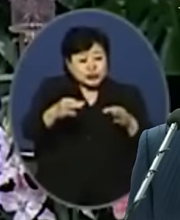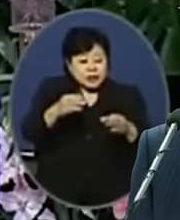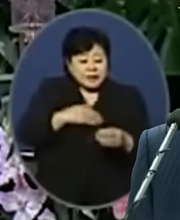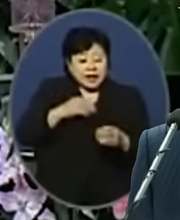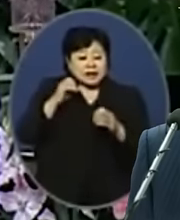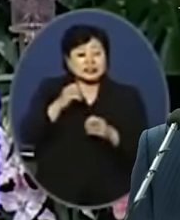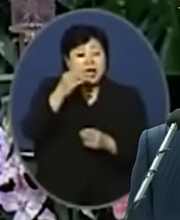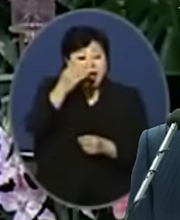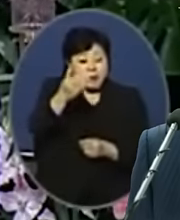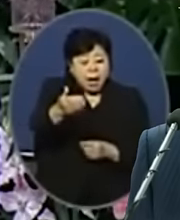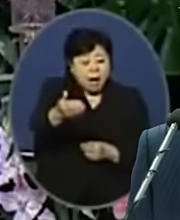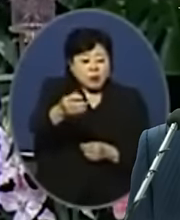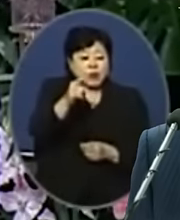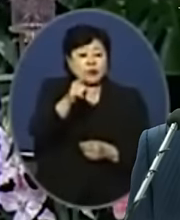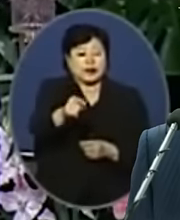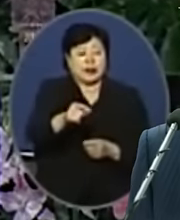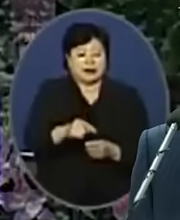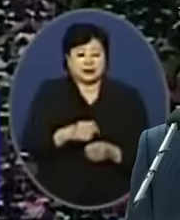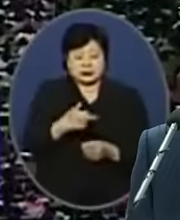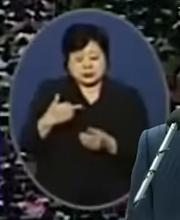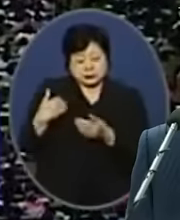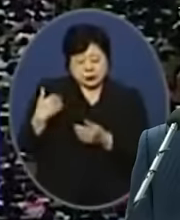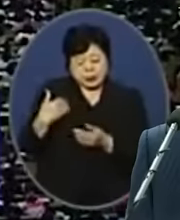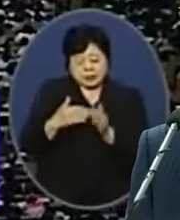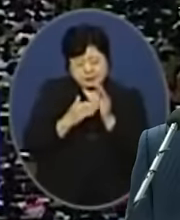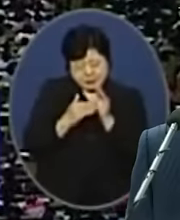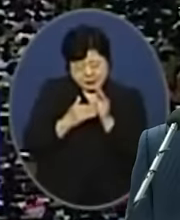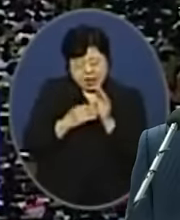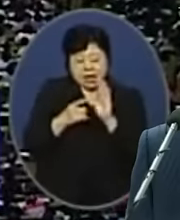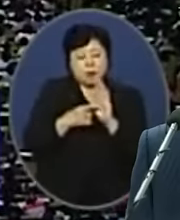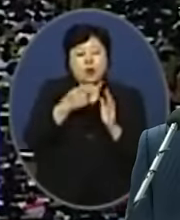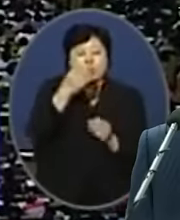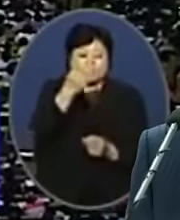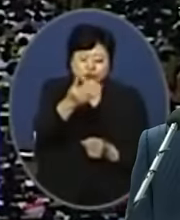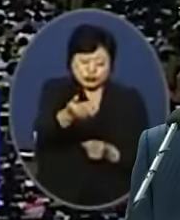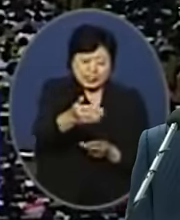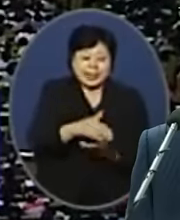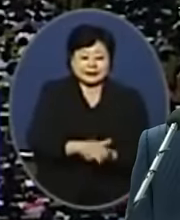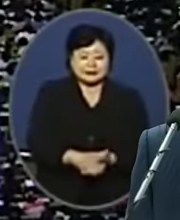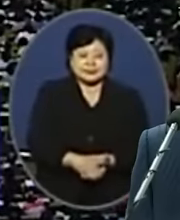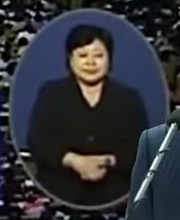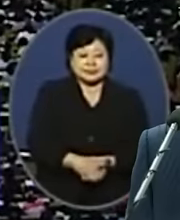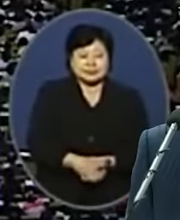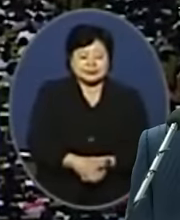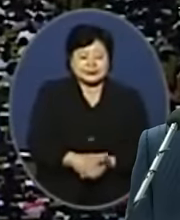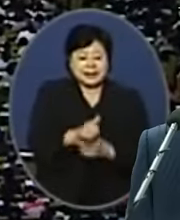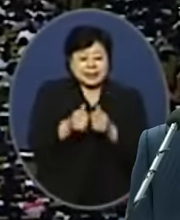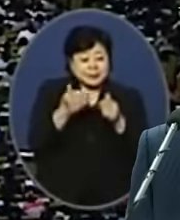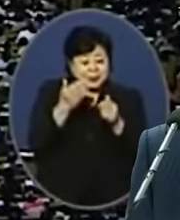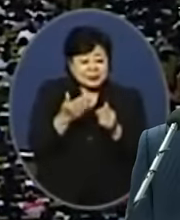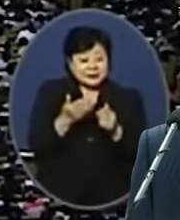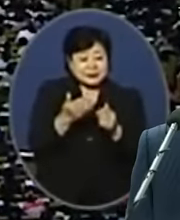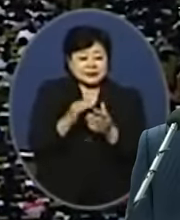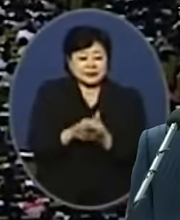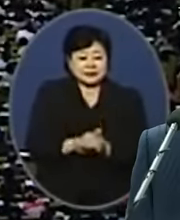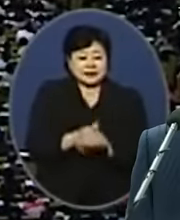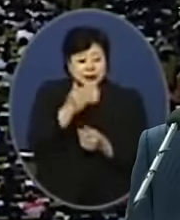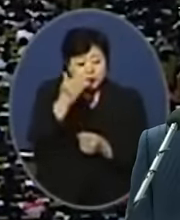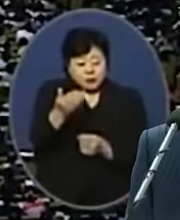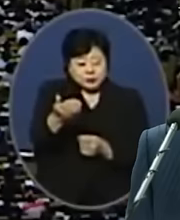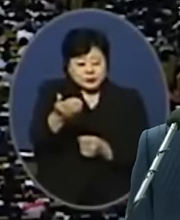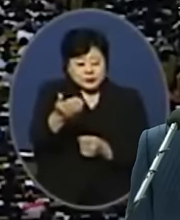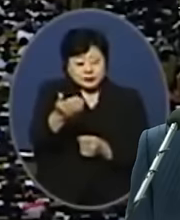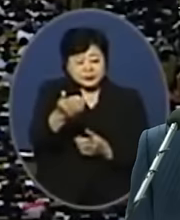부르시어라. 내가 내게 응답하겠고 내가 알지 못하는 크고 은밀한 일을 내게 보이리라. 하나님께서는